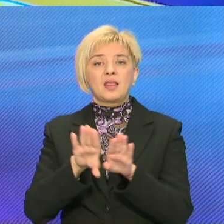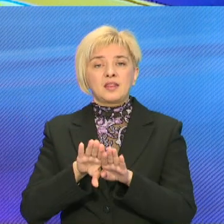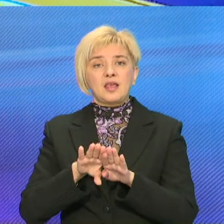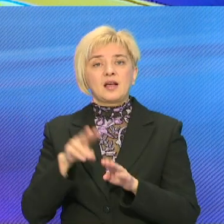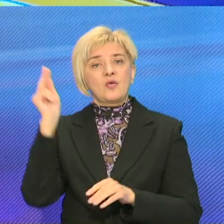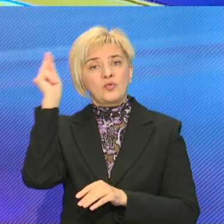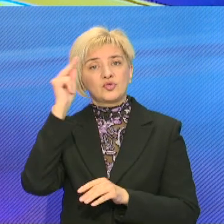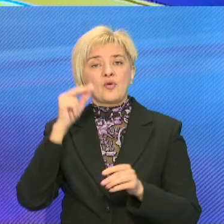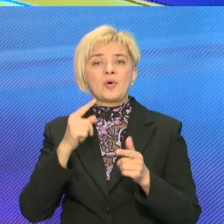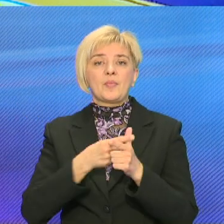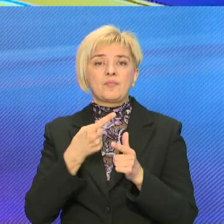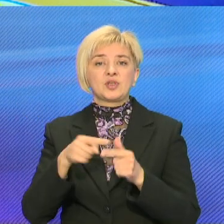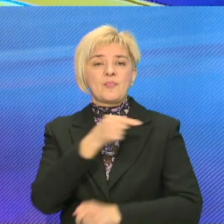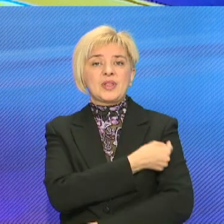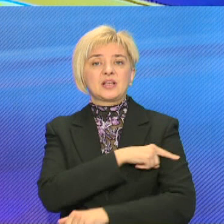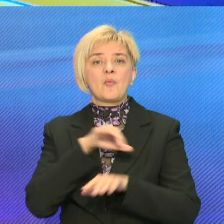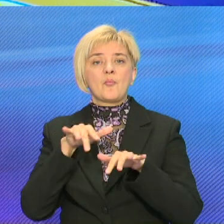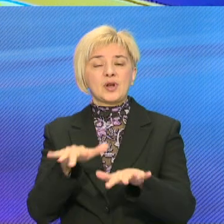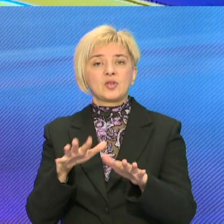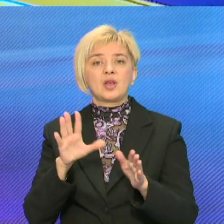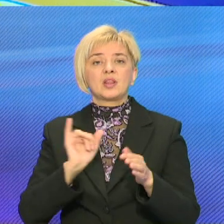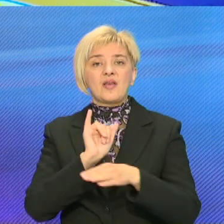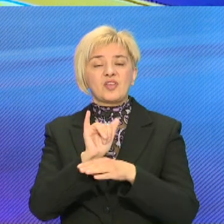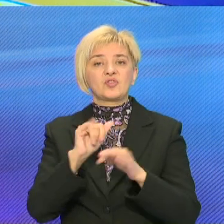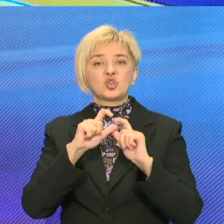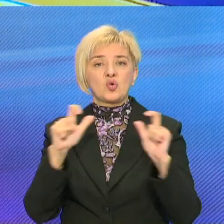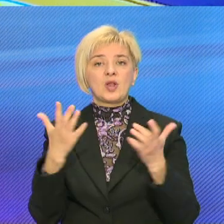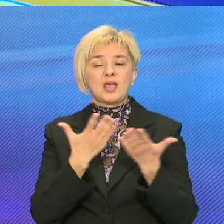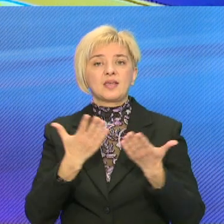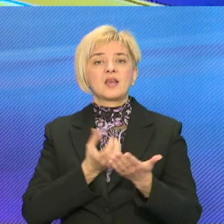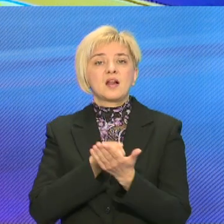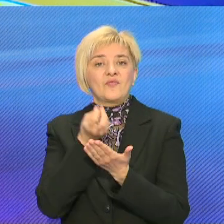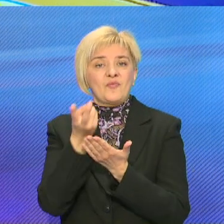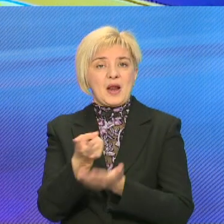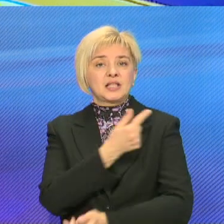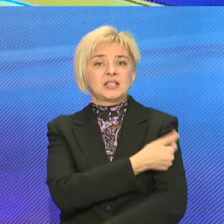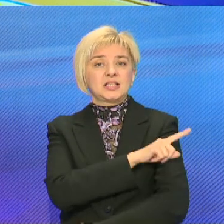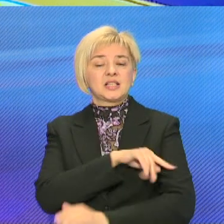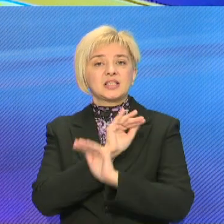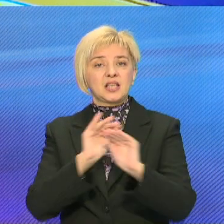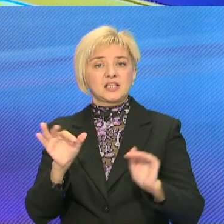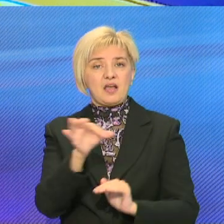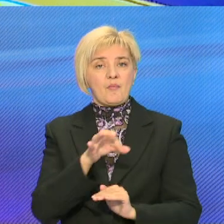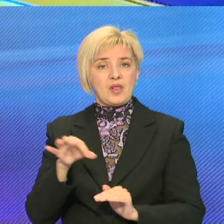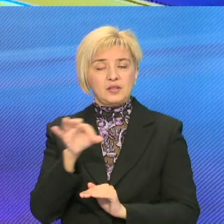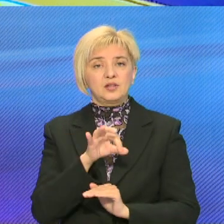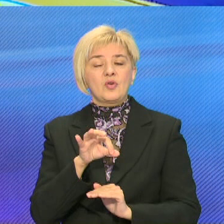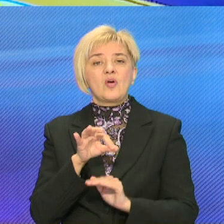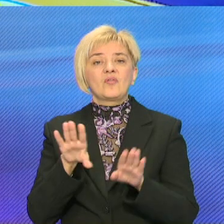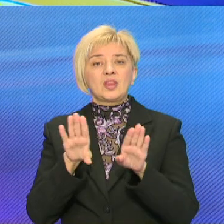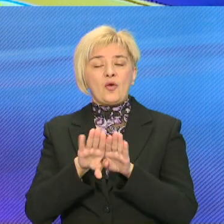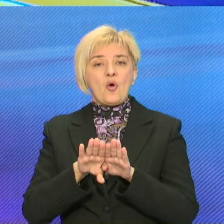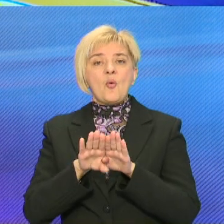медыцынскімі працэдурамі наведваюць і школьнікі, якія знаходзяцца ў абласной дзіцячай бальніцы ў Гродні. Такі парадак прыбывання ва